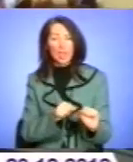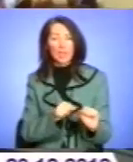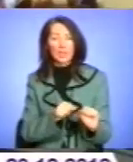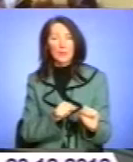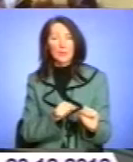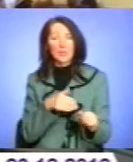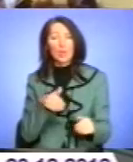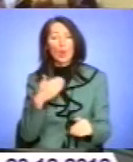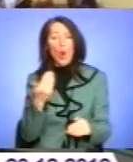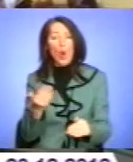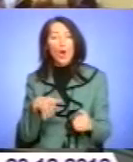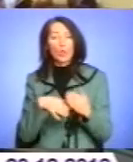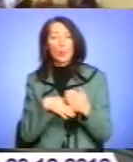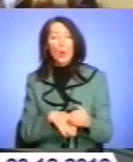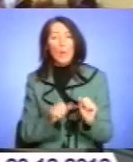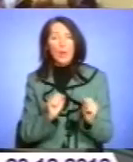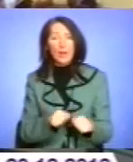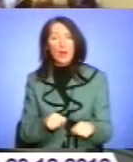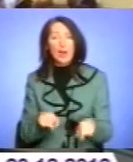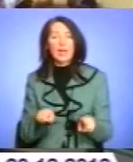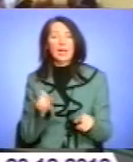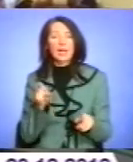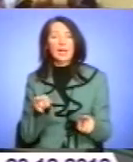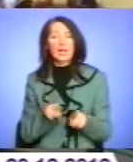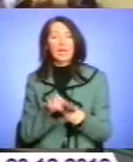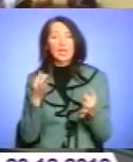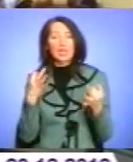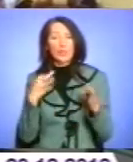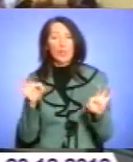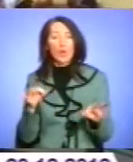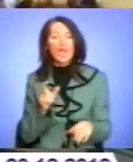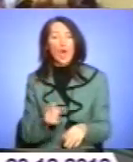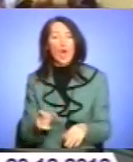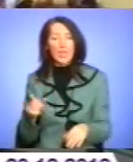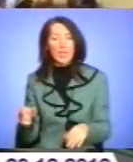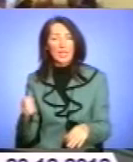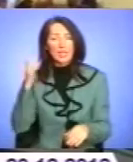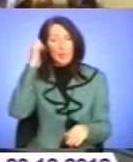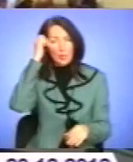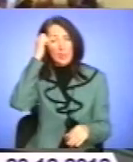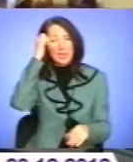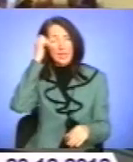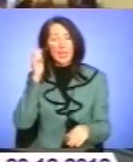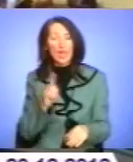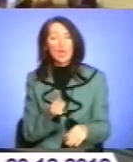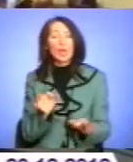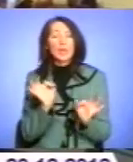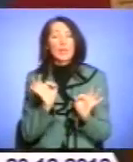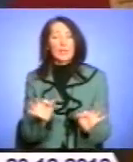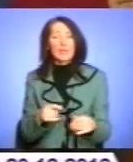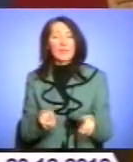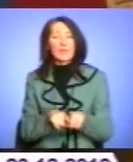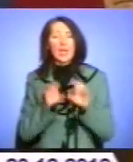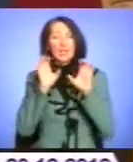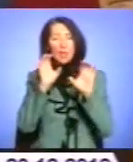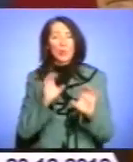з його допомогою права і свободи громадян. Пам'ятайте, що справедливість та